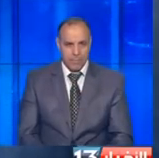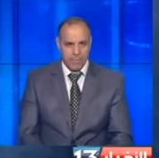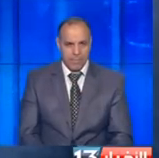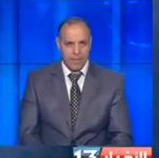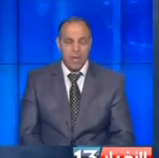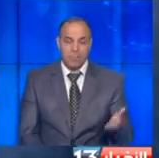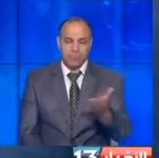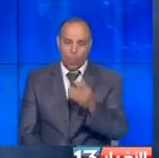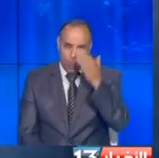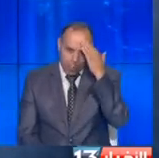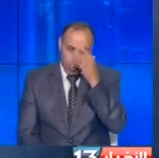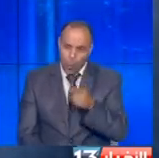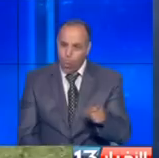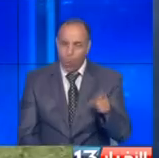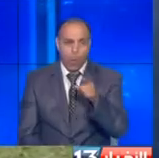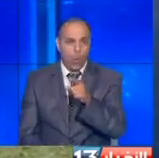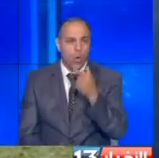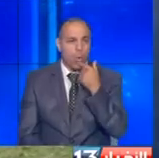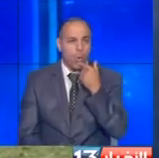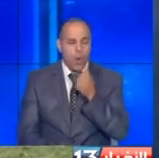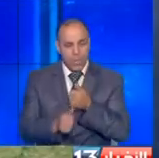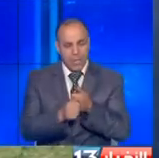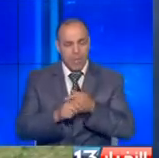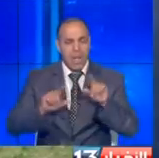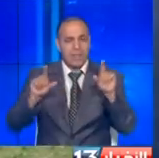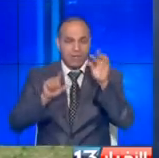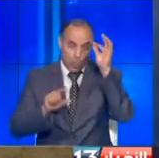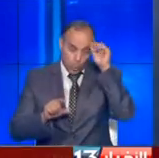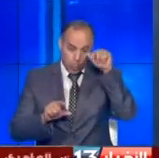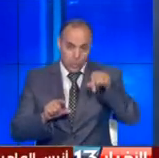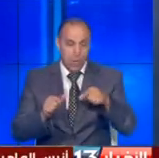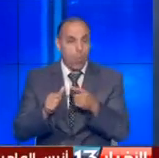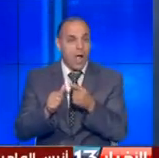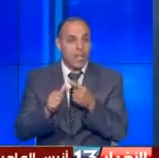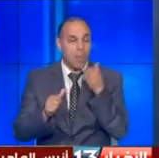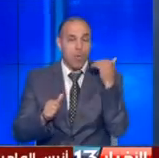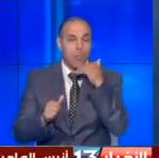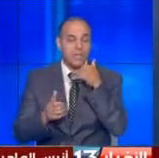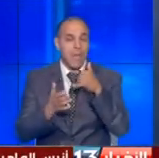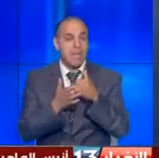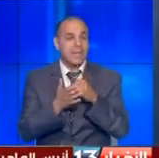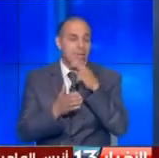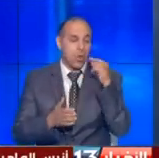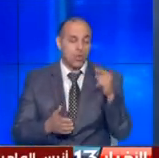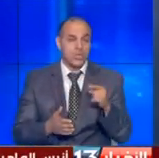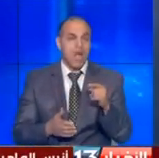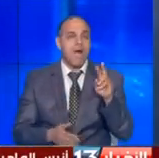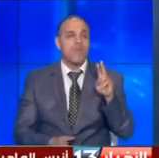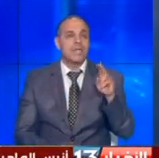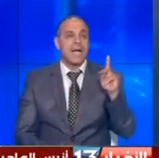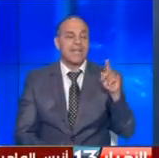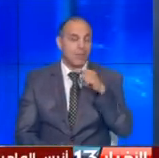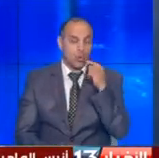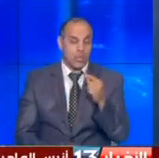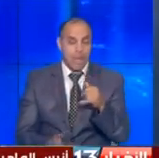مرحبا ليلى، تحية لك ولكل متتابعي القناة الوطنية الأولى مباشرة من مدينة فولغوغراد بروسيا.